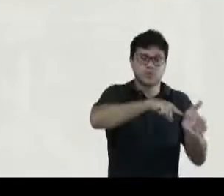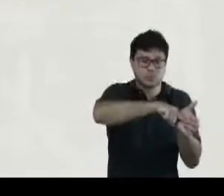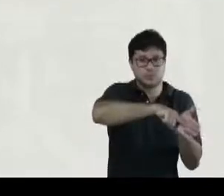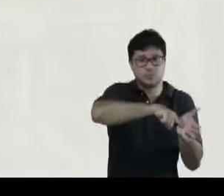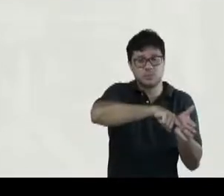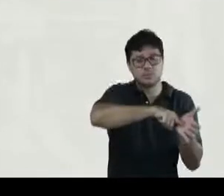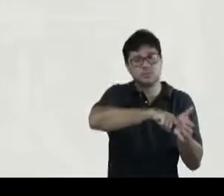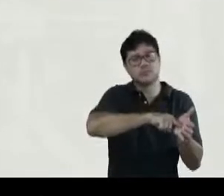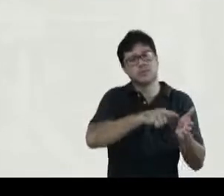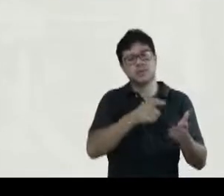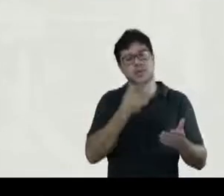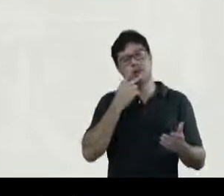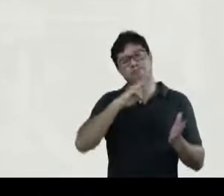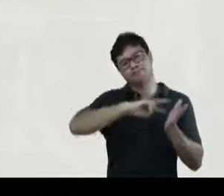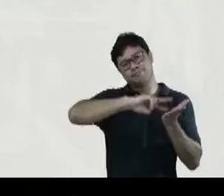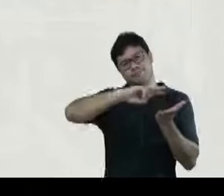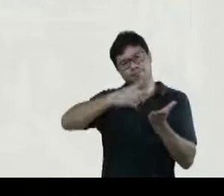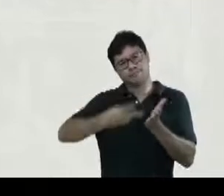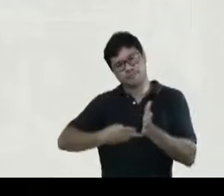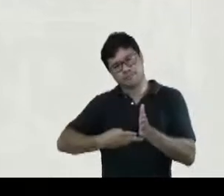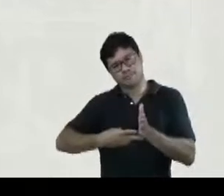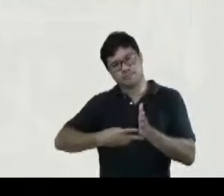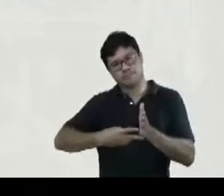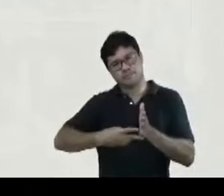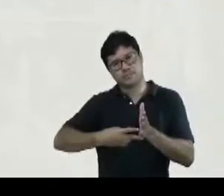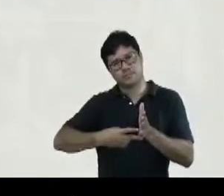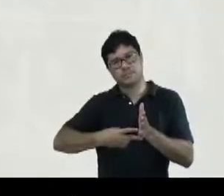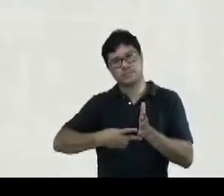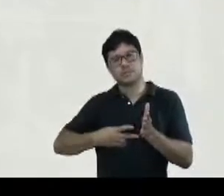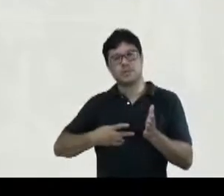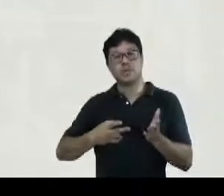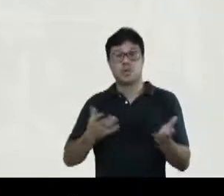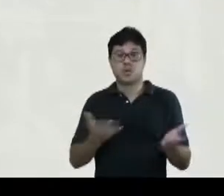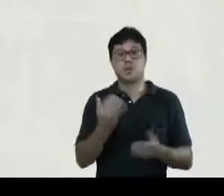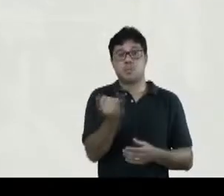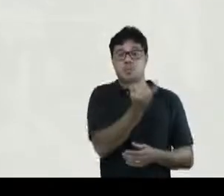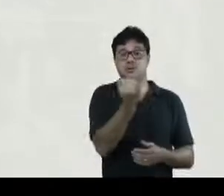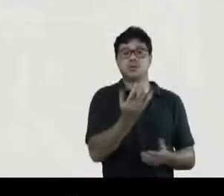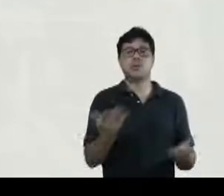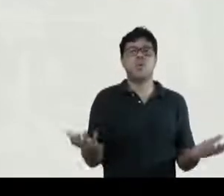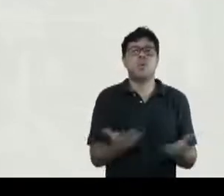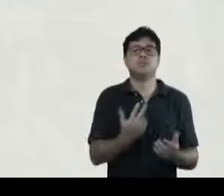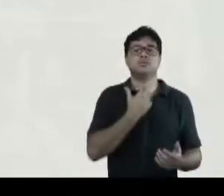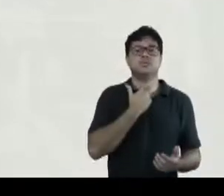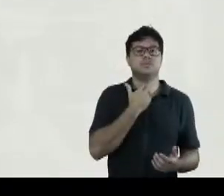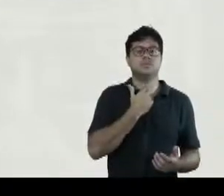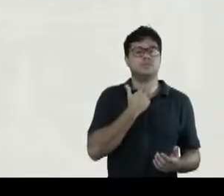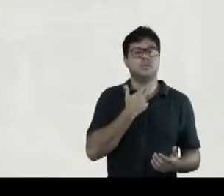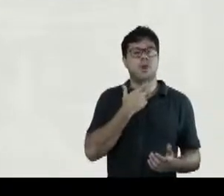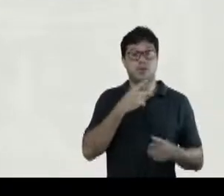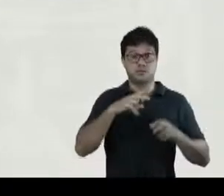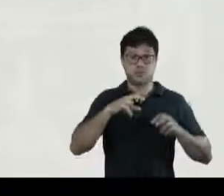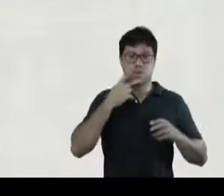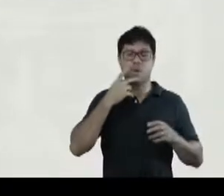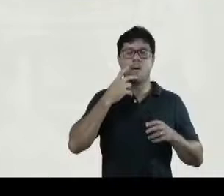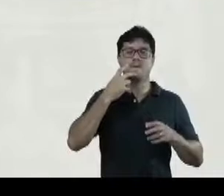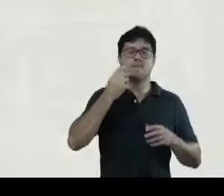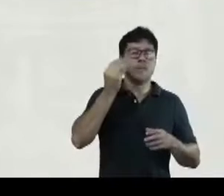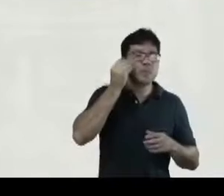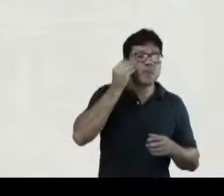sehr wichtig, heute kann niemand mehr ohne Rückgriff auf die Daten anderer